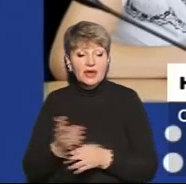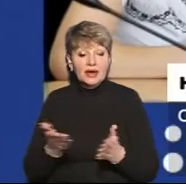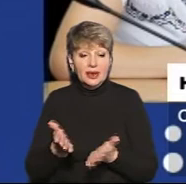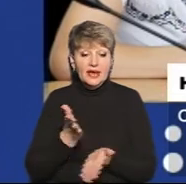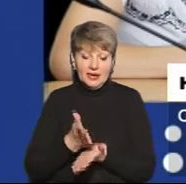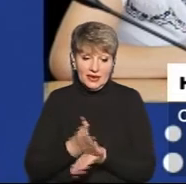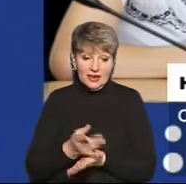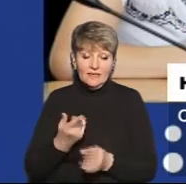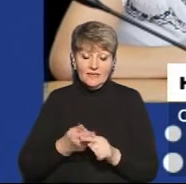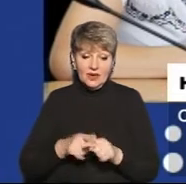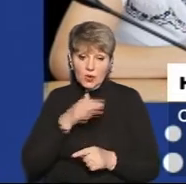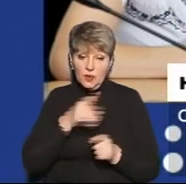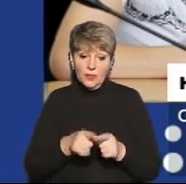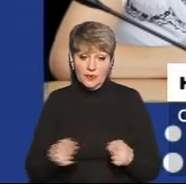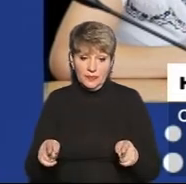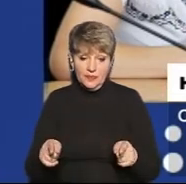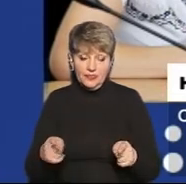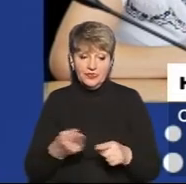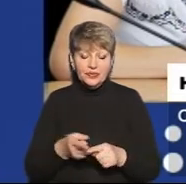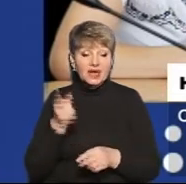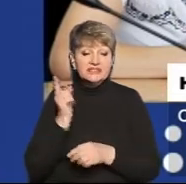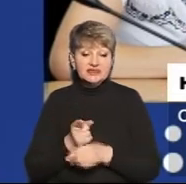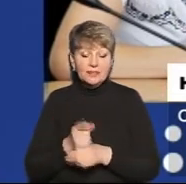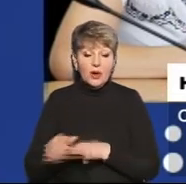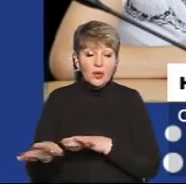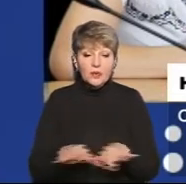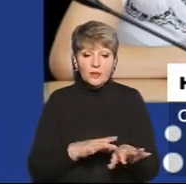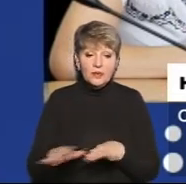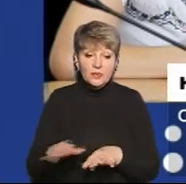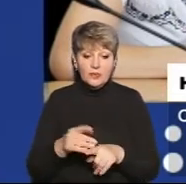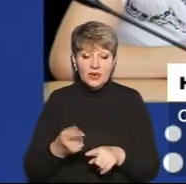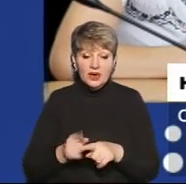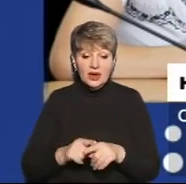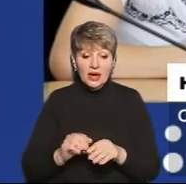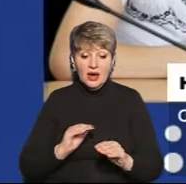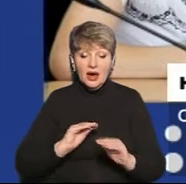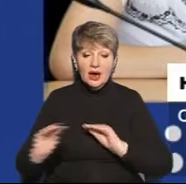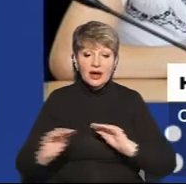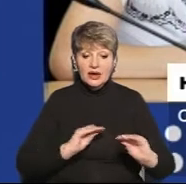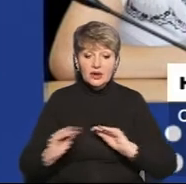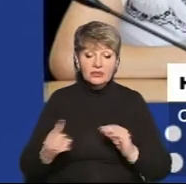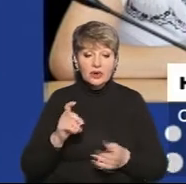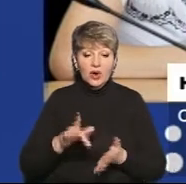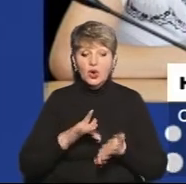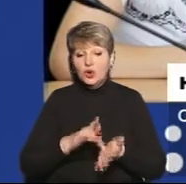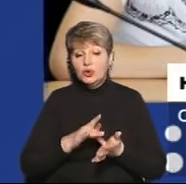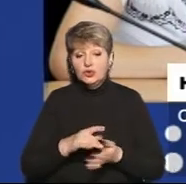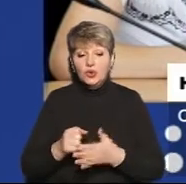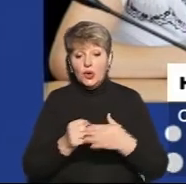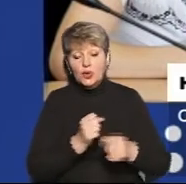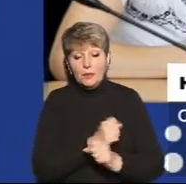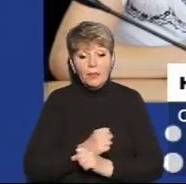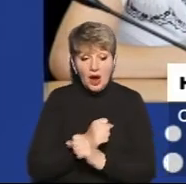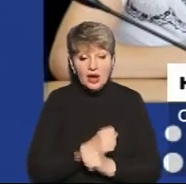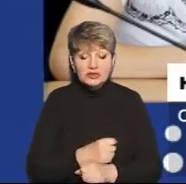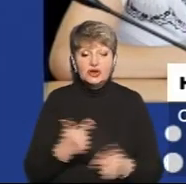діють на цей час, це заборона діяльності закладів розміщення, такі як хостели, турбази тощо, але